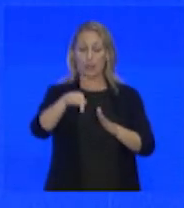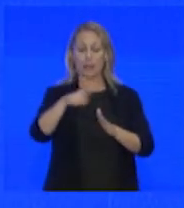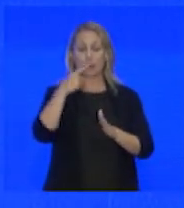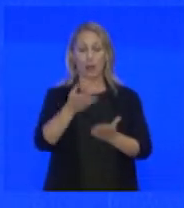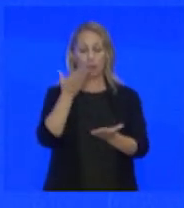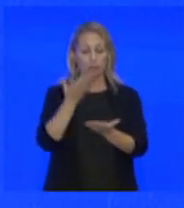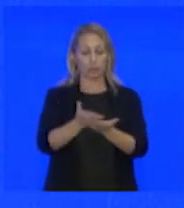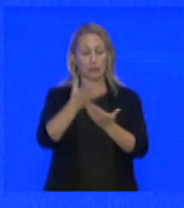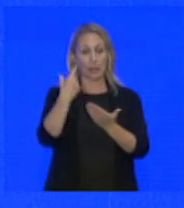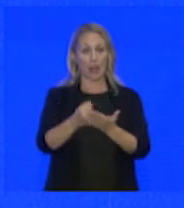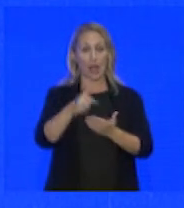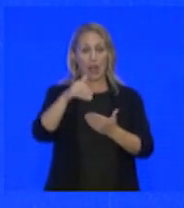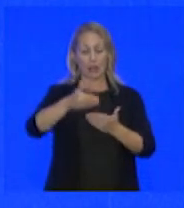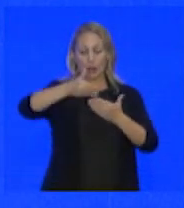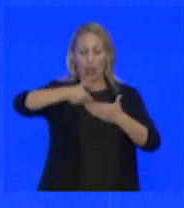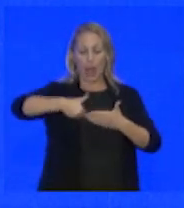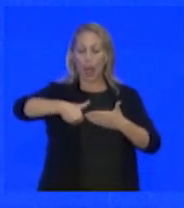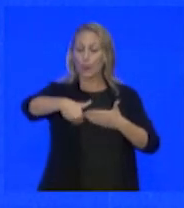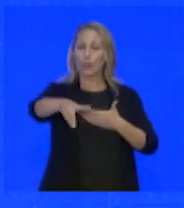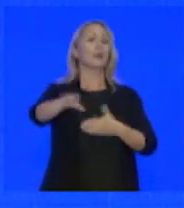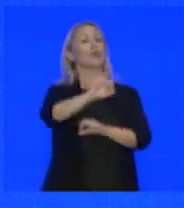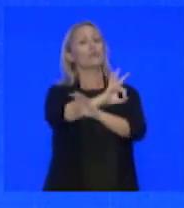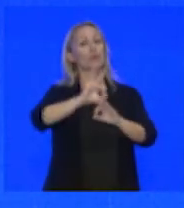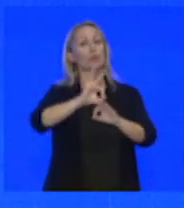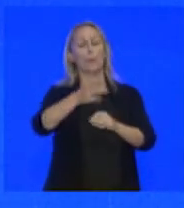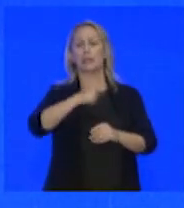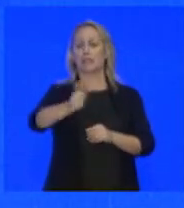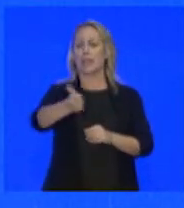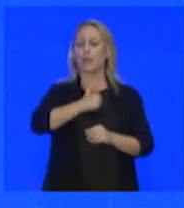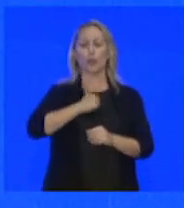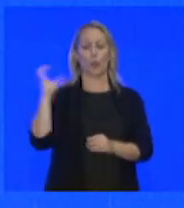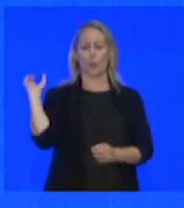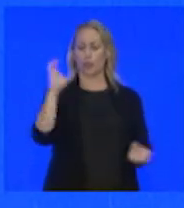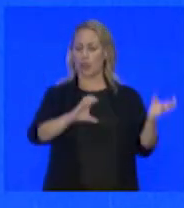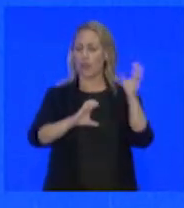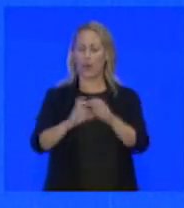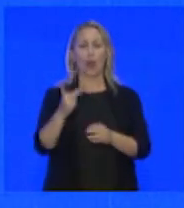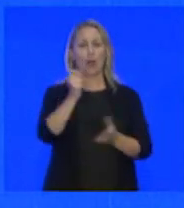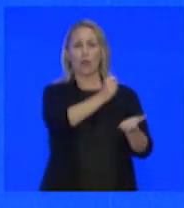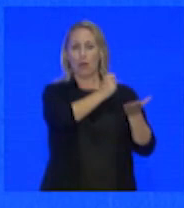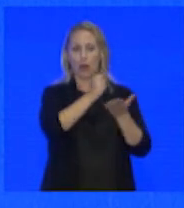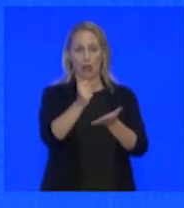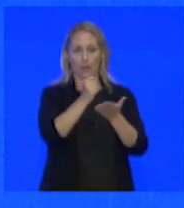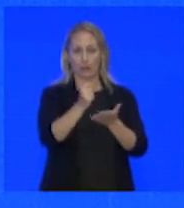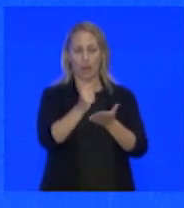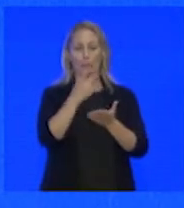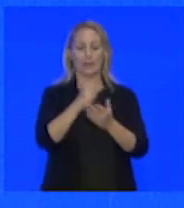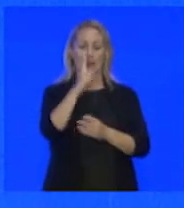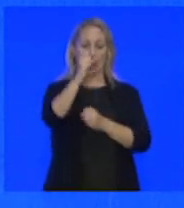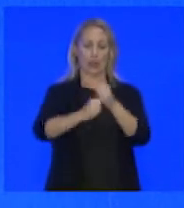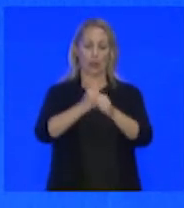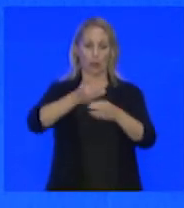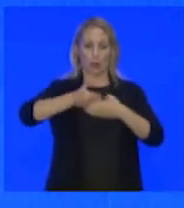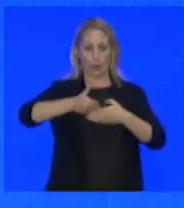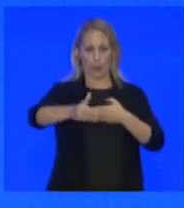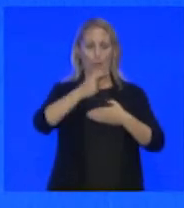του, προσελκύοντας ιδιωτικά κεφάλαια για τη χρηματοδότηση, εντός μιας διετίας, αυτό είναι το